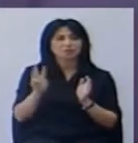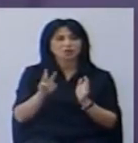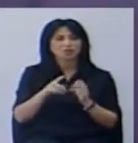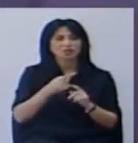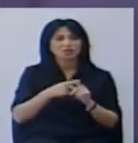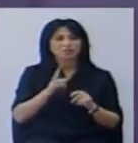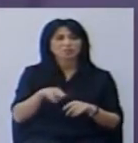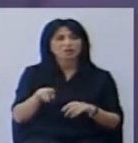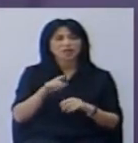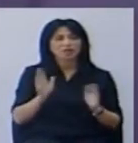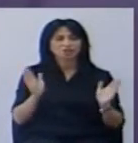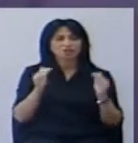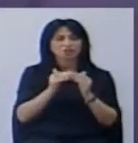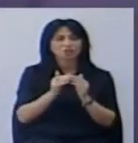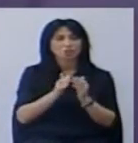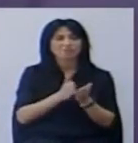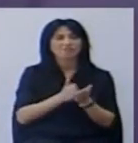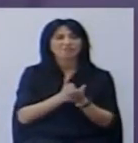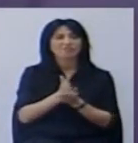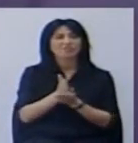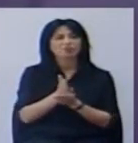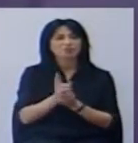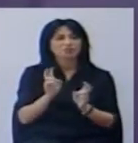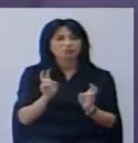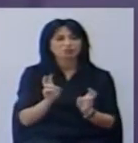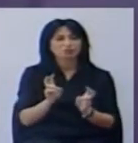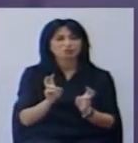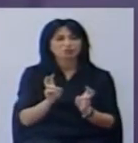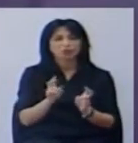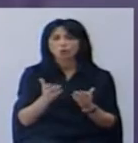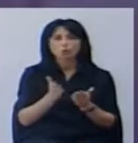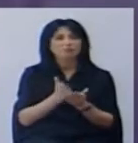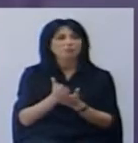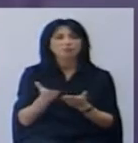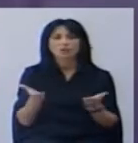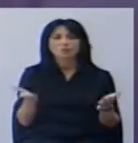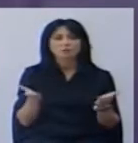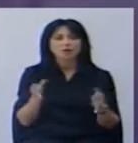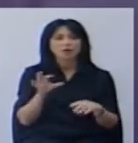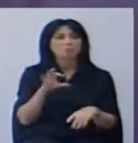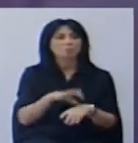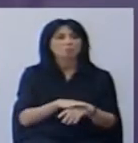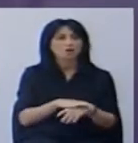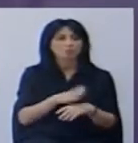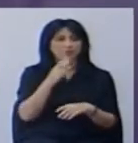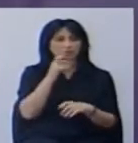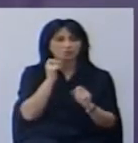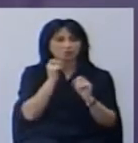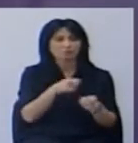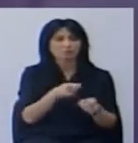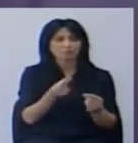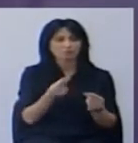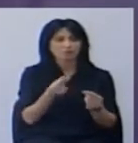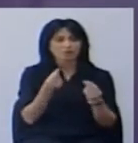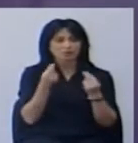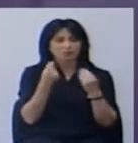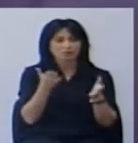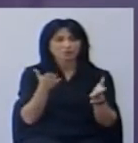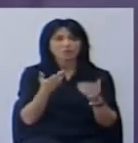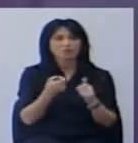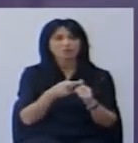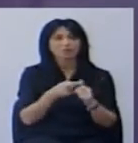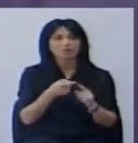9 მილიარდიან შენობაზე ფუნქცია უნდა მოუძებნო. თუ იმ შენობას ფუნქციას ვერ მოუძებნი, ფაქტიურად გადაიყრება წყალში იმდენი თანხა, რაც დაიხარჯა